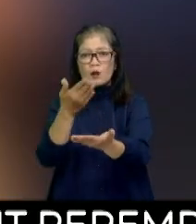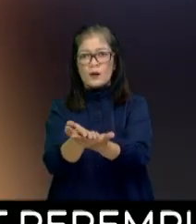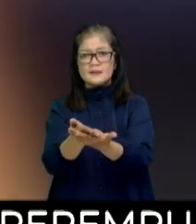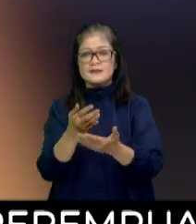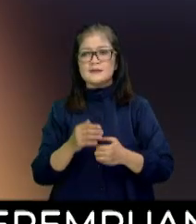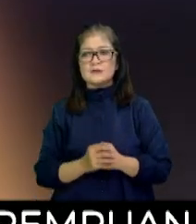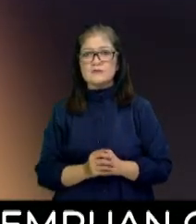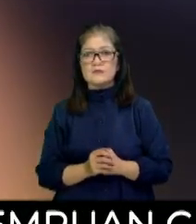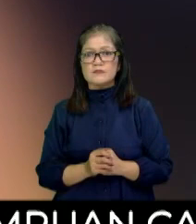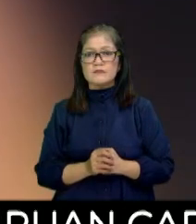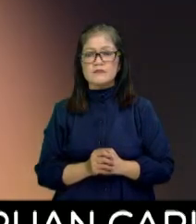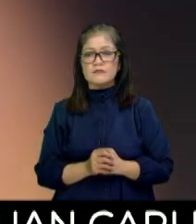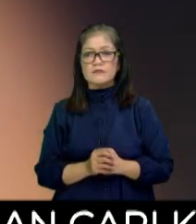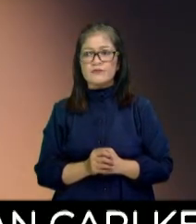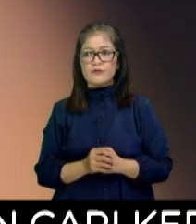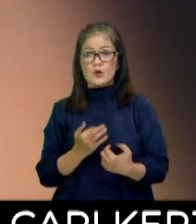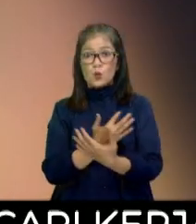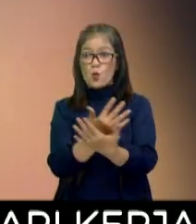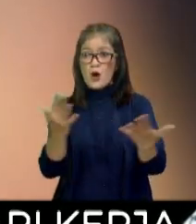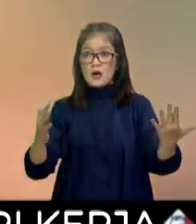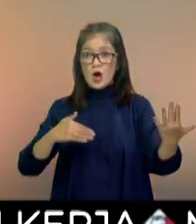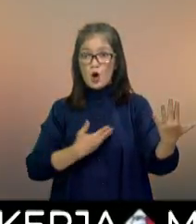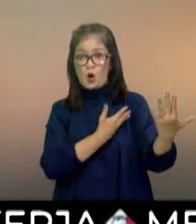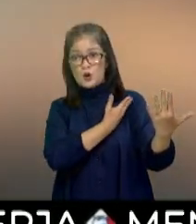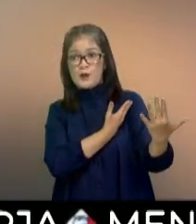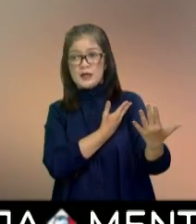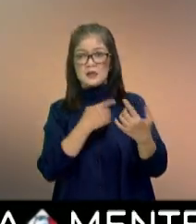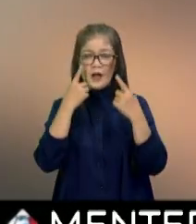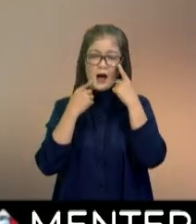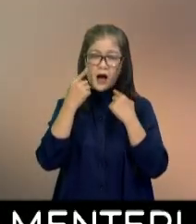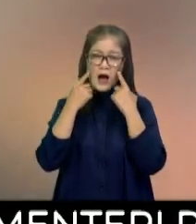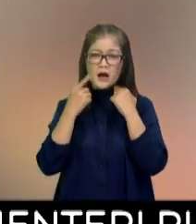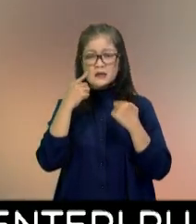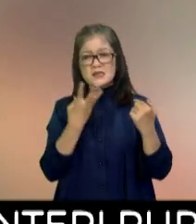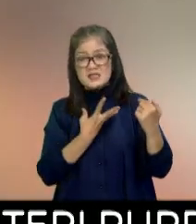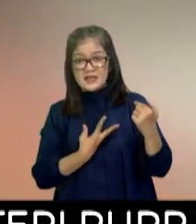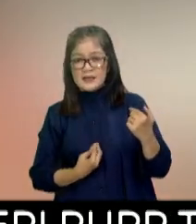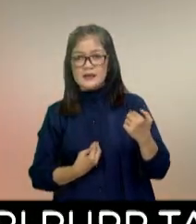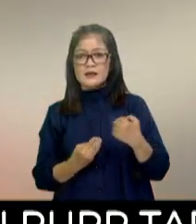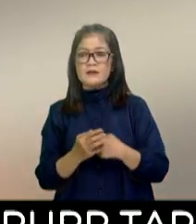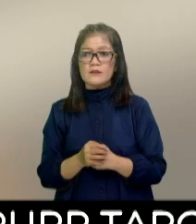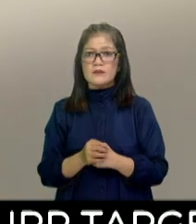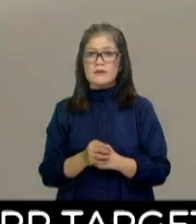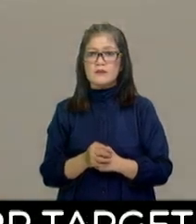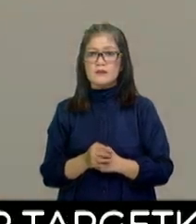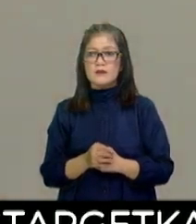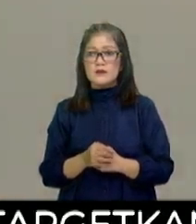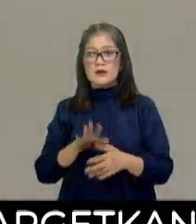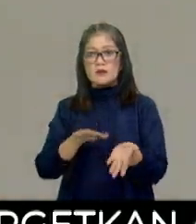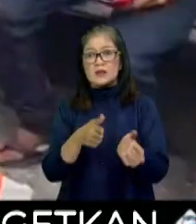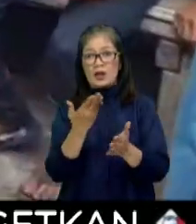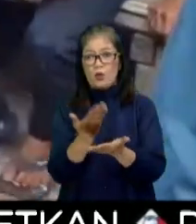Keluarga kedua korban kecelakaan histeris saat tiba di lokasi kejadian. Pengendara motor dan pejalan kaki tewas di lokasi